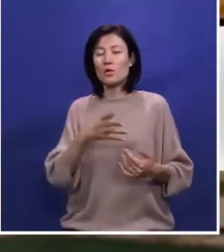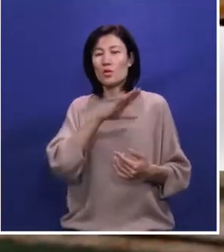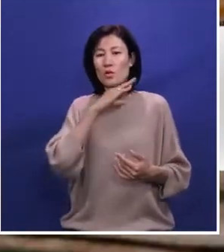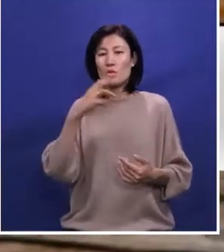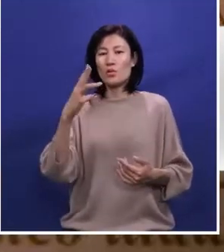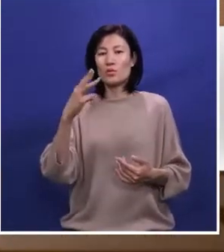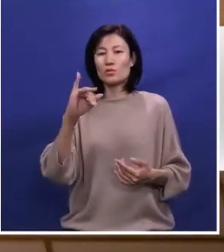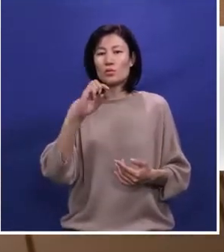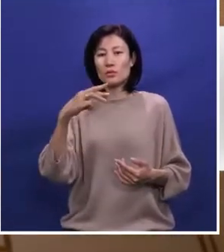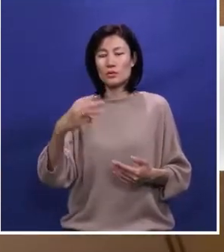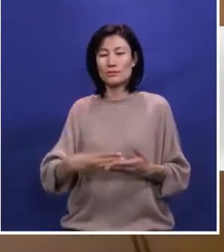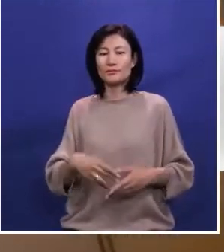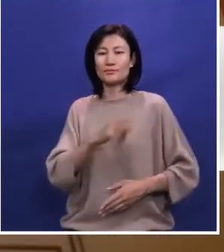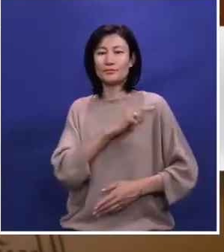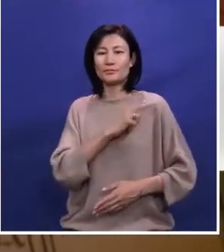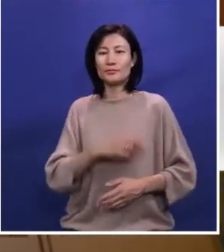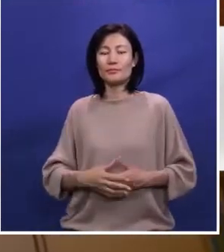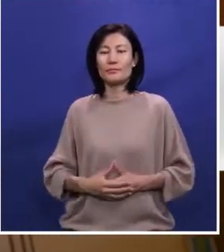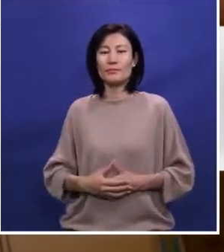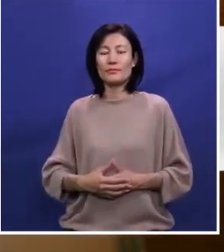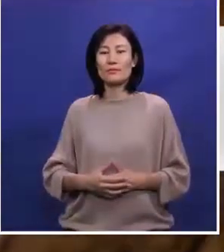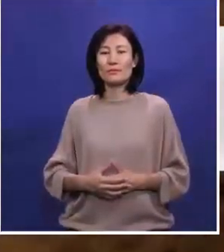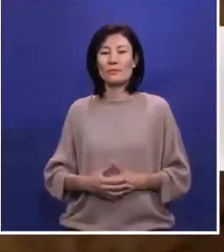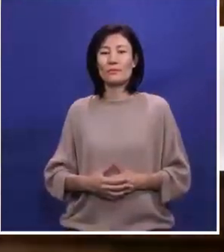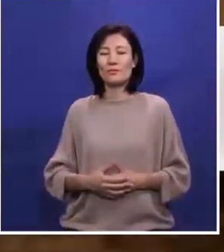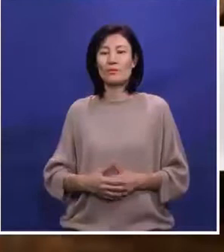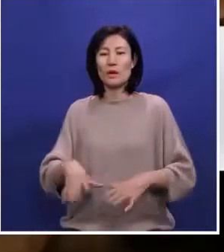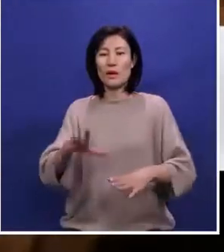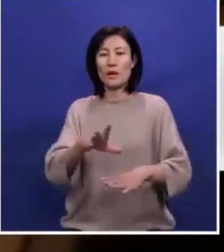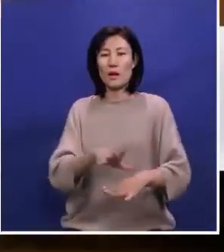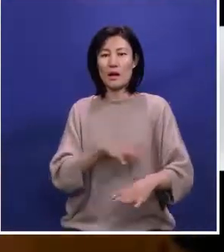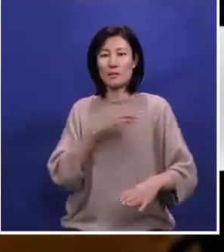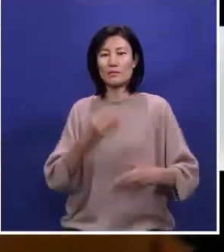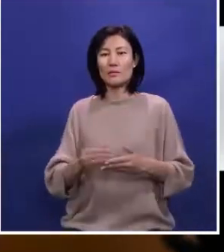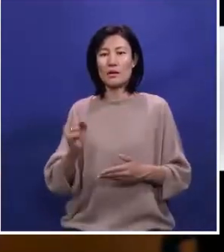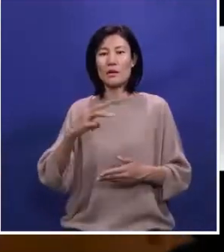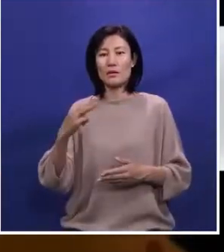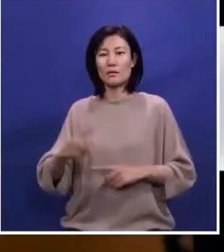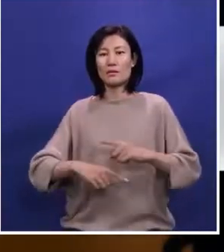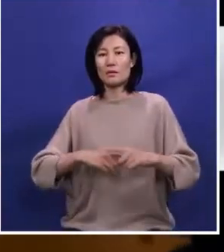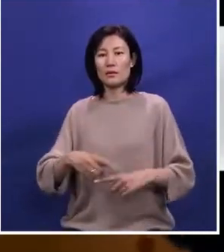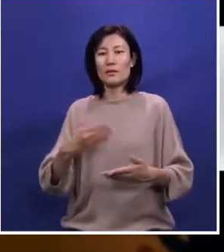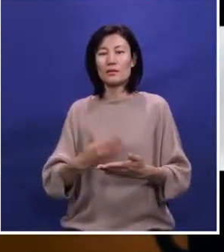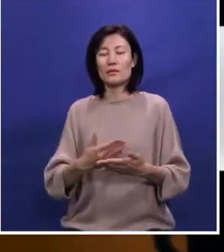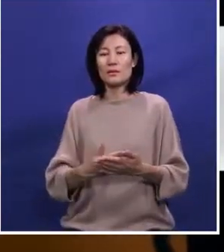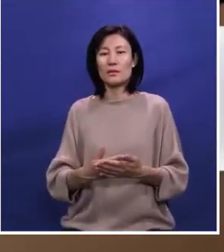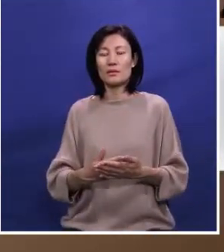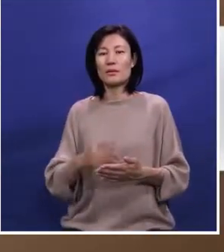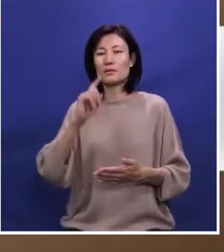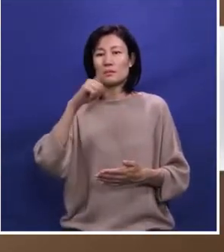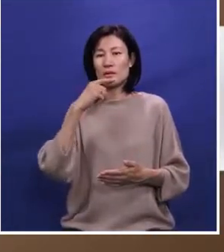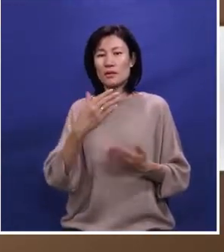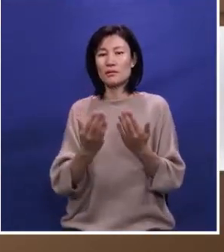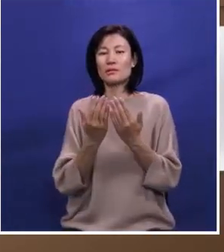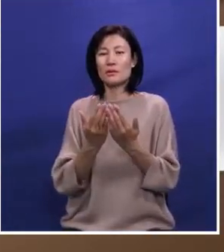киелі жерге жету үшін тірлікті бір шетке сырып қойып, алыстан ат арылтып келіп жүр. Өйткені ниеті түзудің тілегін